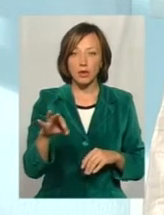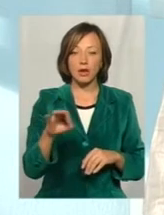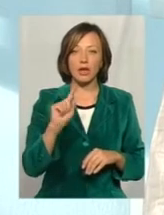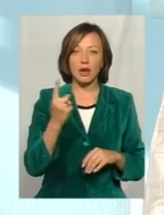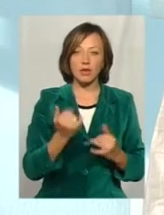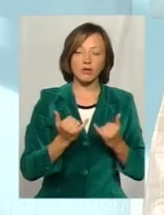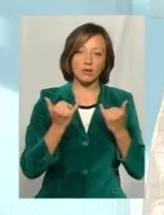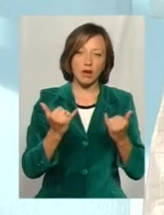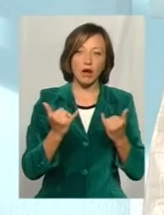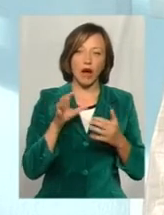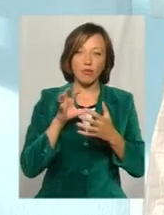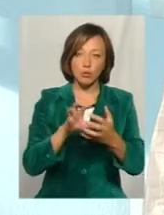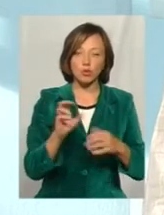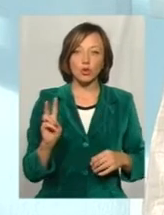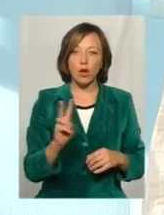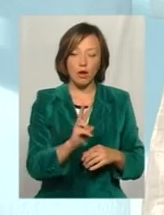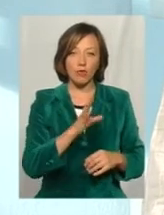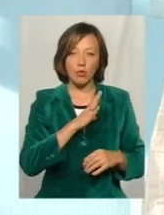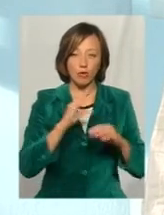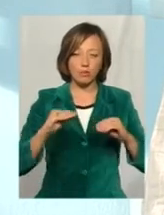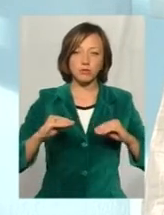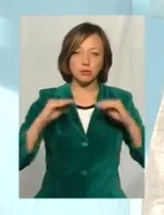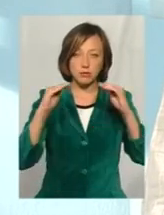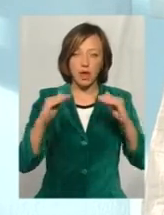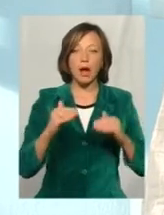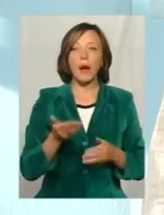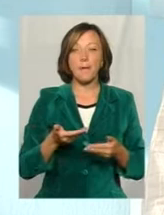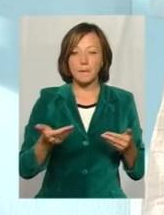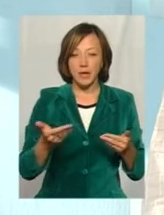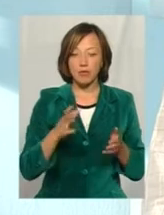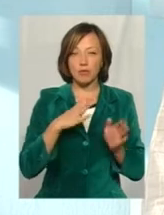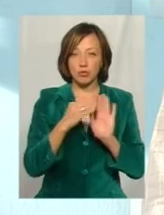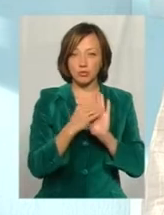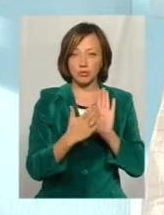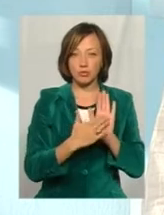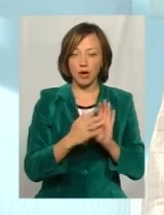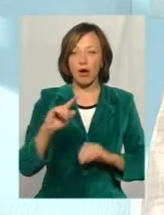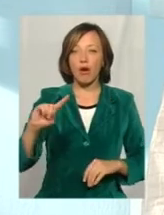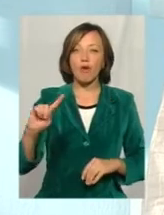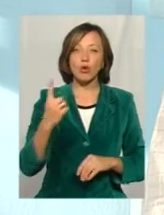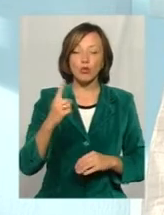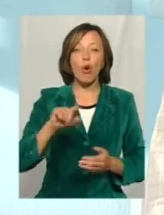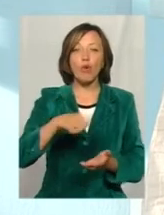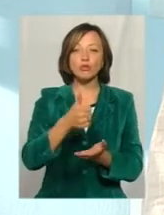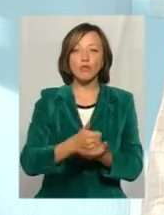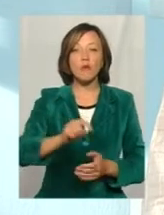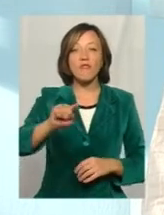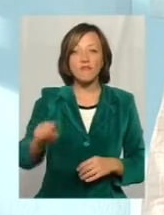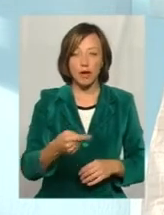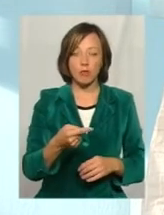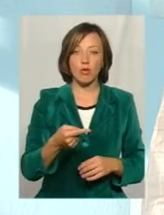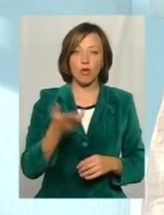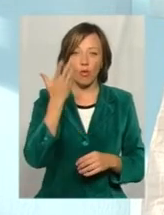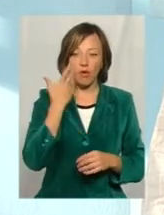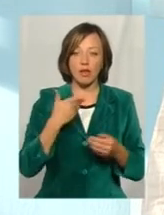для автобусів і тролейбусів, ми ставили перевізникам основну вимогу, при якій ми готові